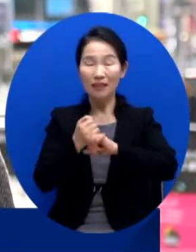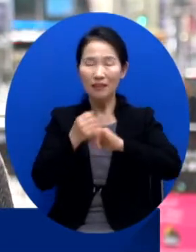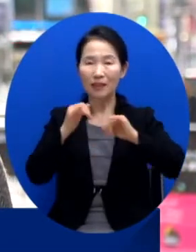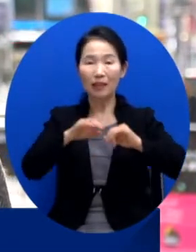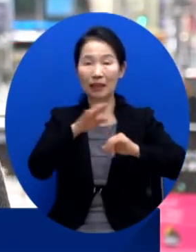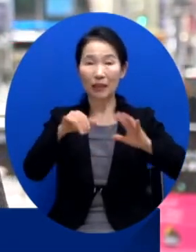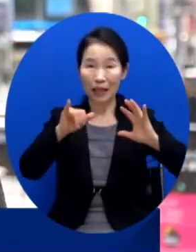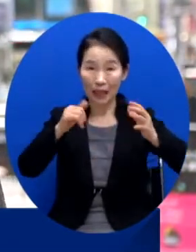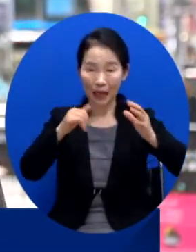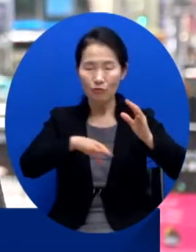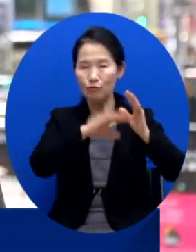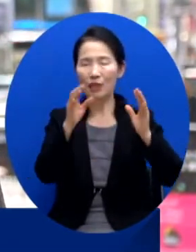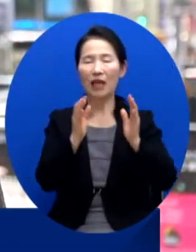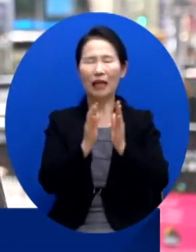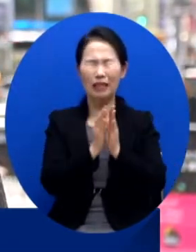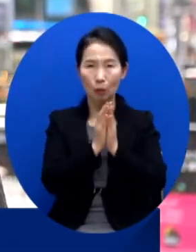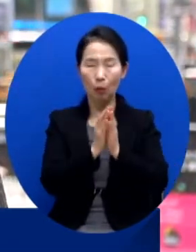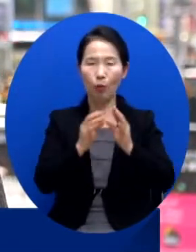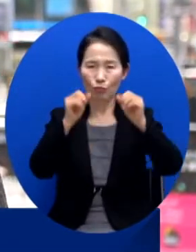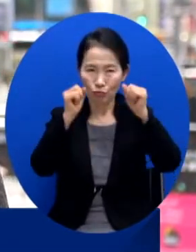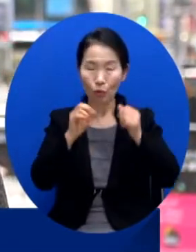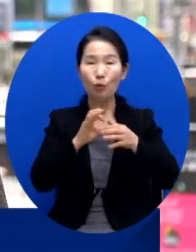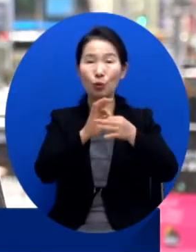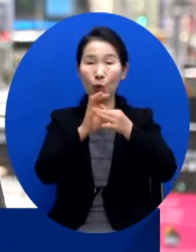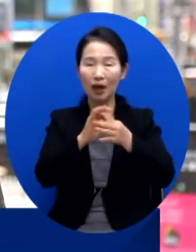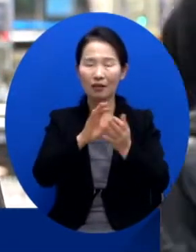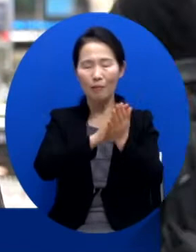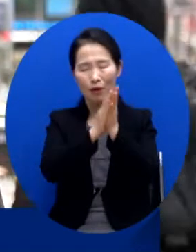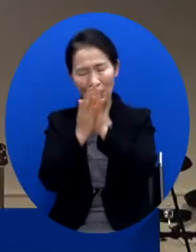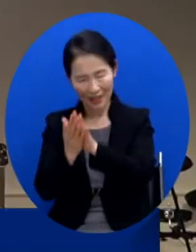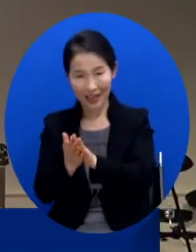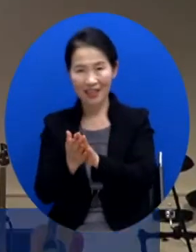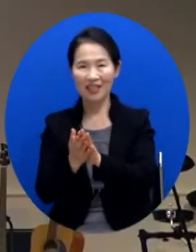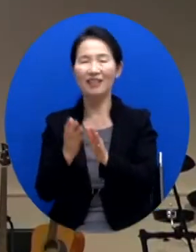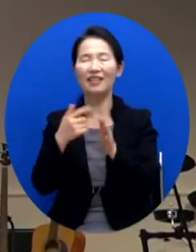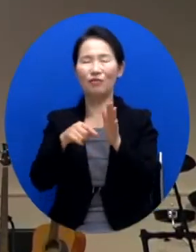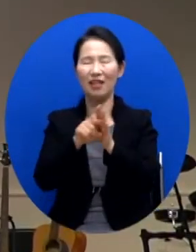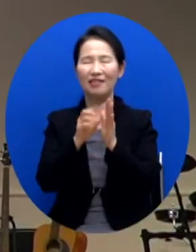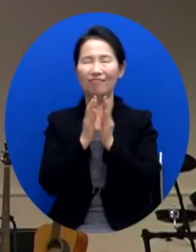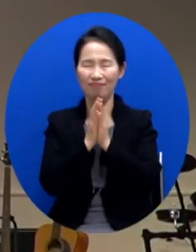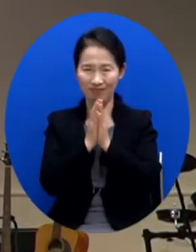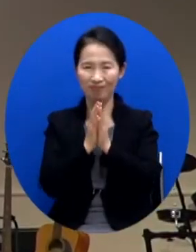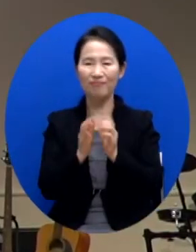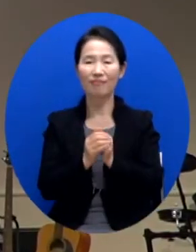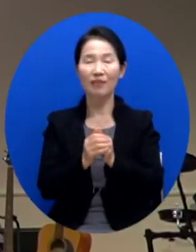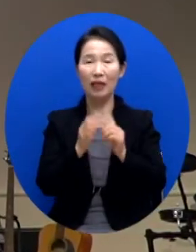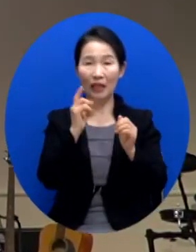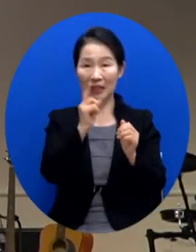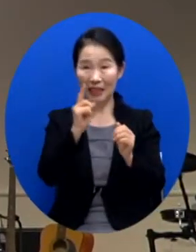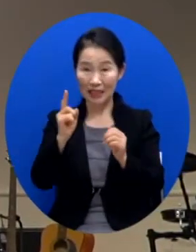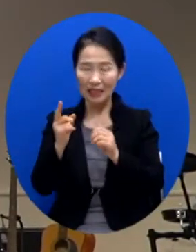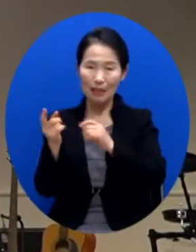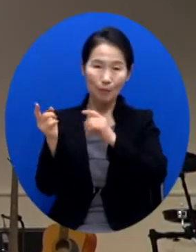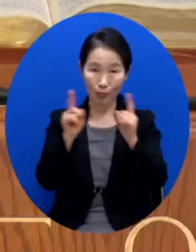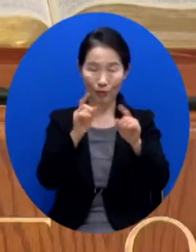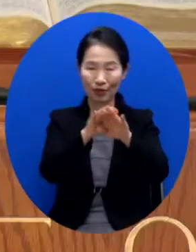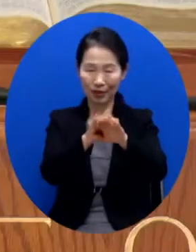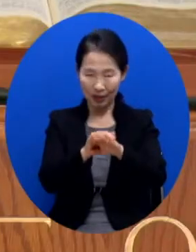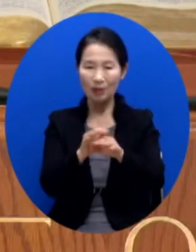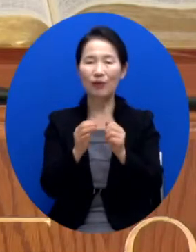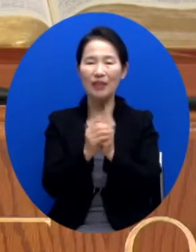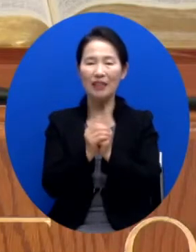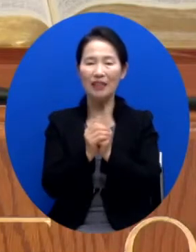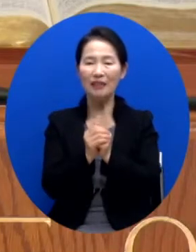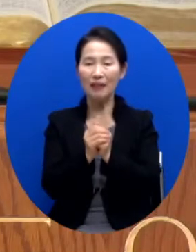1 일부 키도 운동을 통하여 변화 되기를 기도하고 있습니다 1 1부은 기도 운동을 이끌고 있는 미국 재부